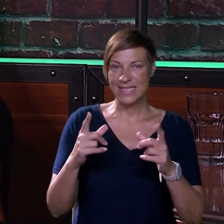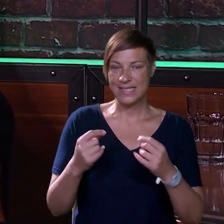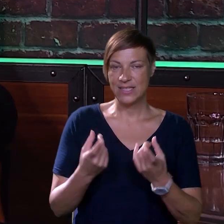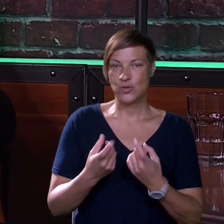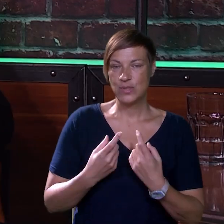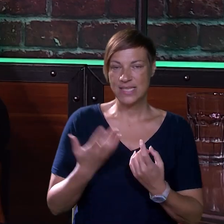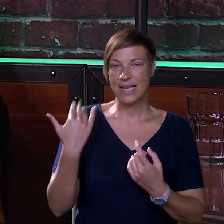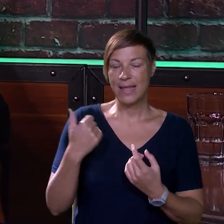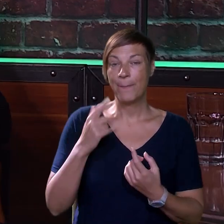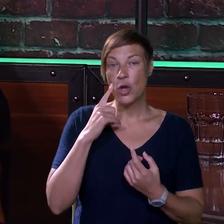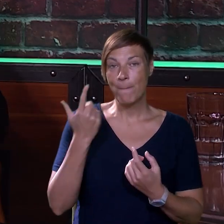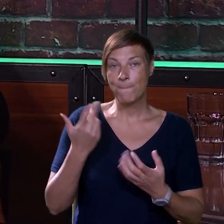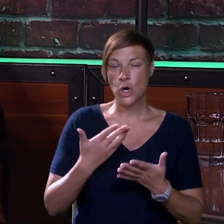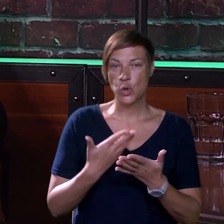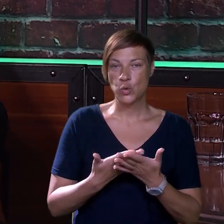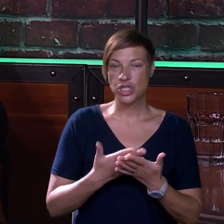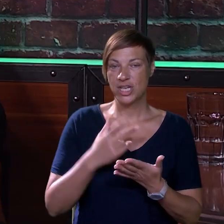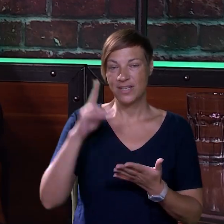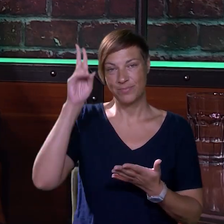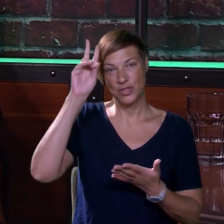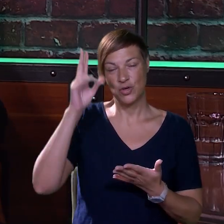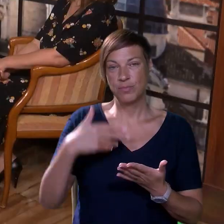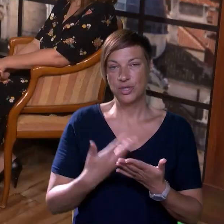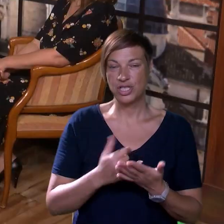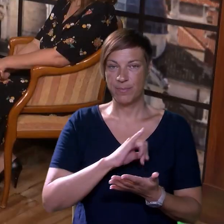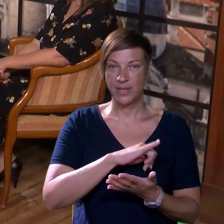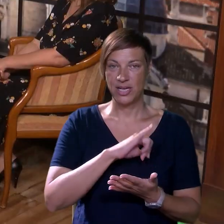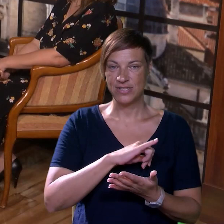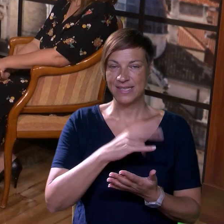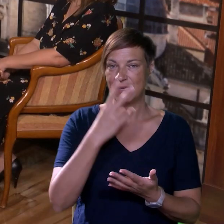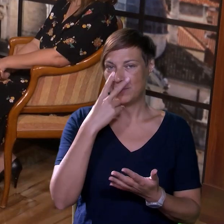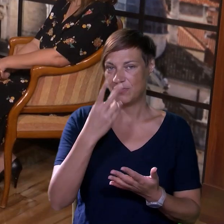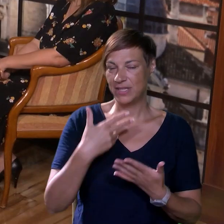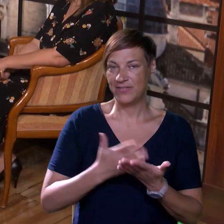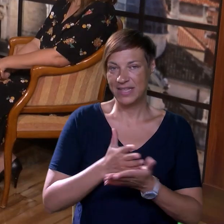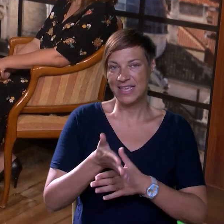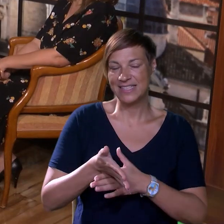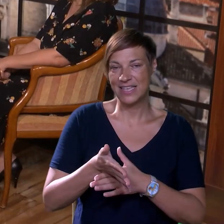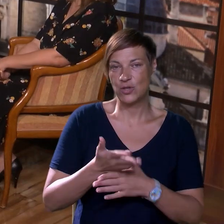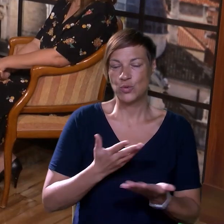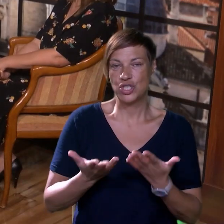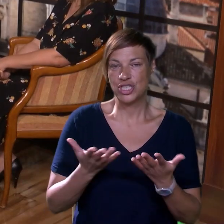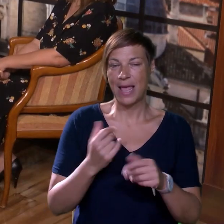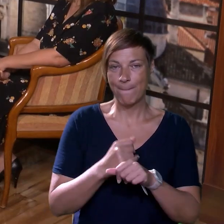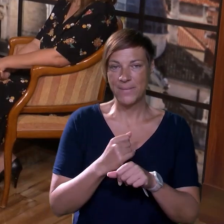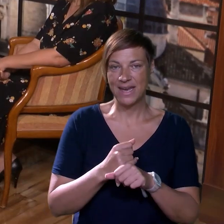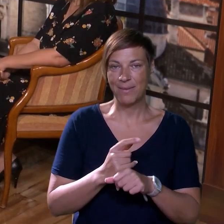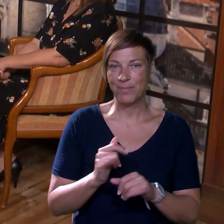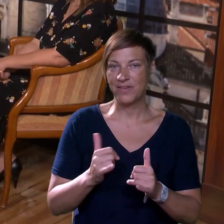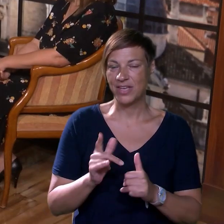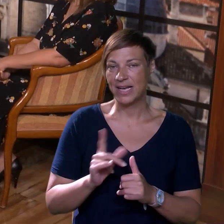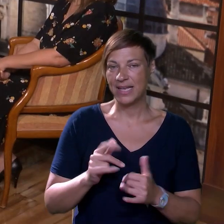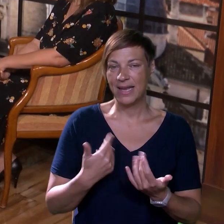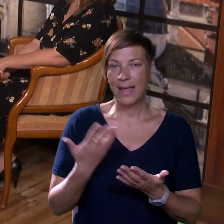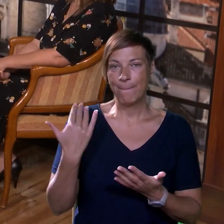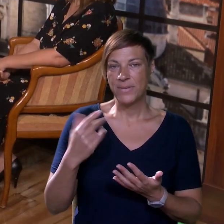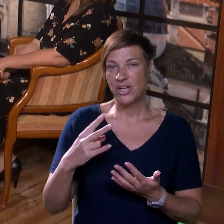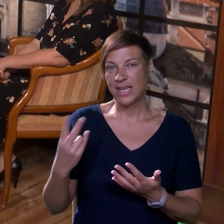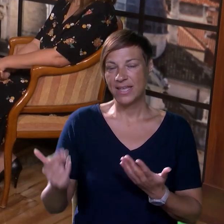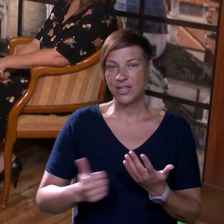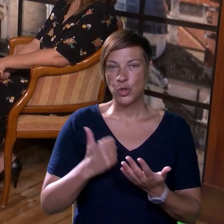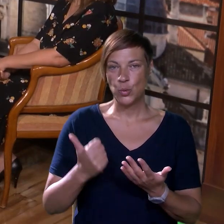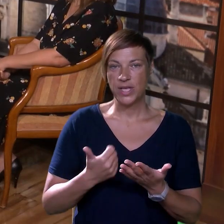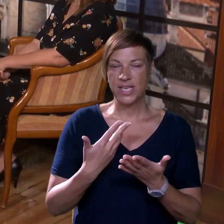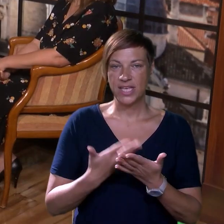institucija, ali eto, to je da je bio jedan pokušaj koji možda bi bilo zanimljivo da vidimo da sam ušao ili šta napravio ili ne. Tako je, bilo je nekih drugih